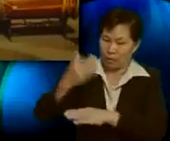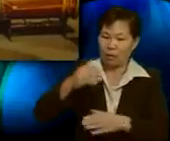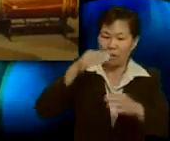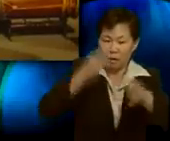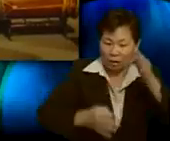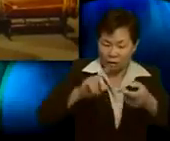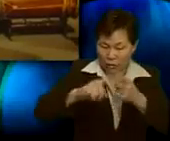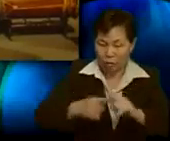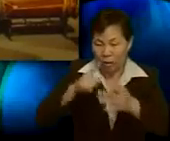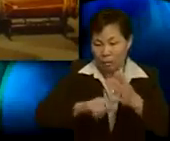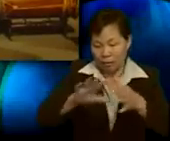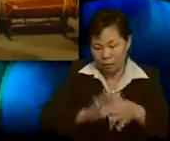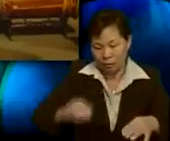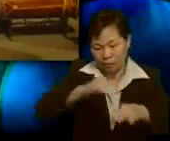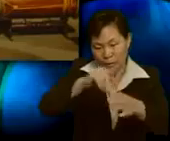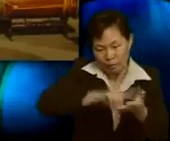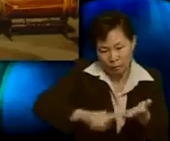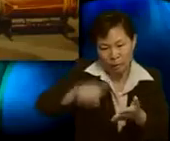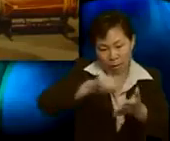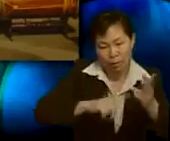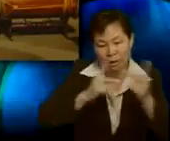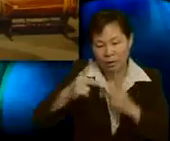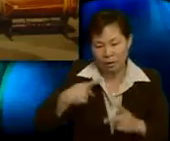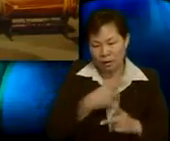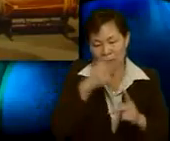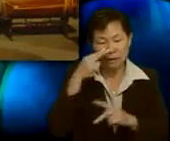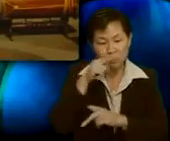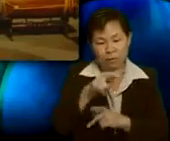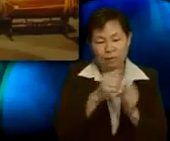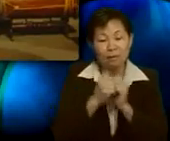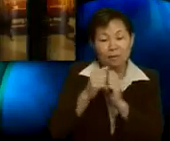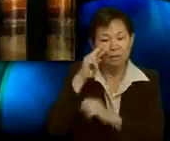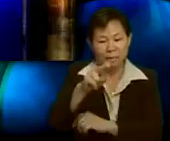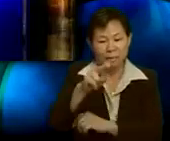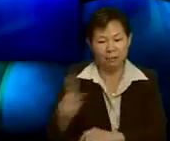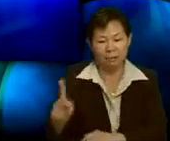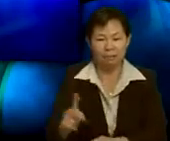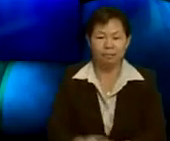Kalau kakak nak tahu apakah cerita kita pada minggu ni, apa kata kita sama-sama saksikan?